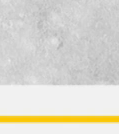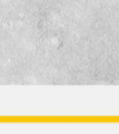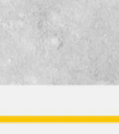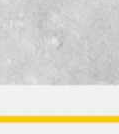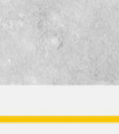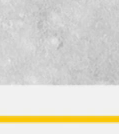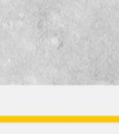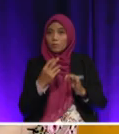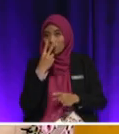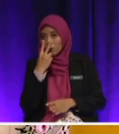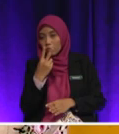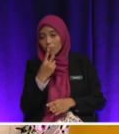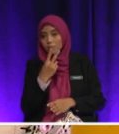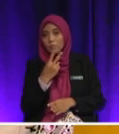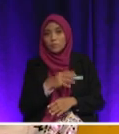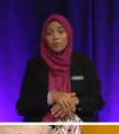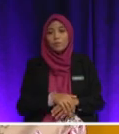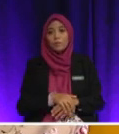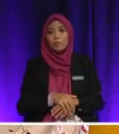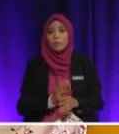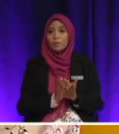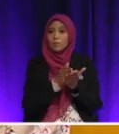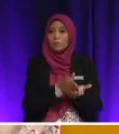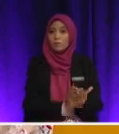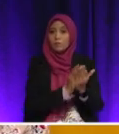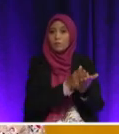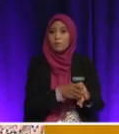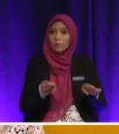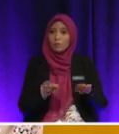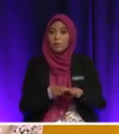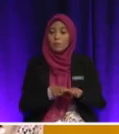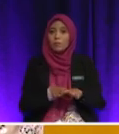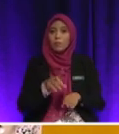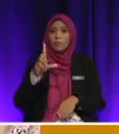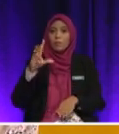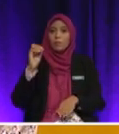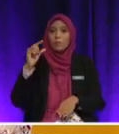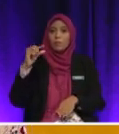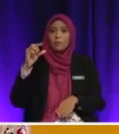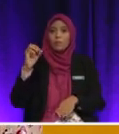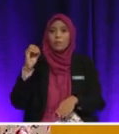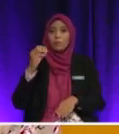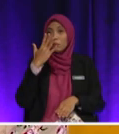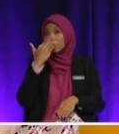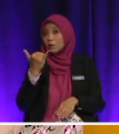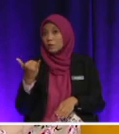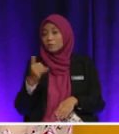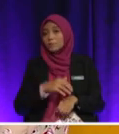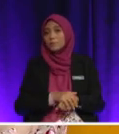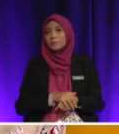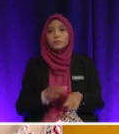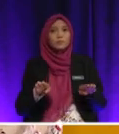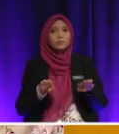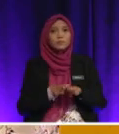kalau dilihat Mickey ini menjadikan kapal layar sebagai logo Kenapa pilih kapal layar ya sebagai lambang